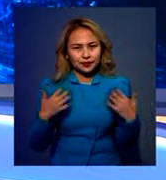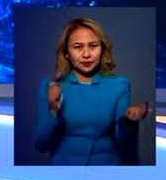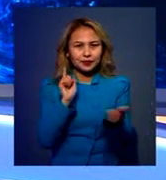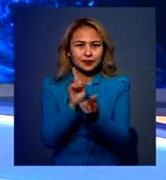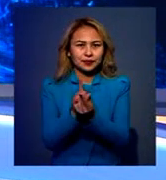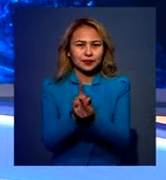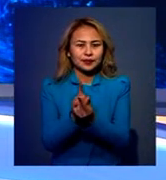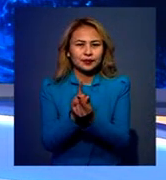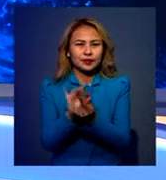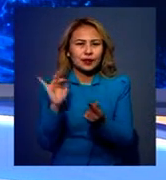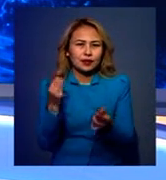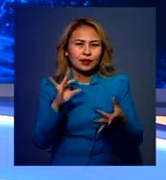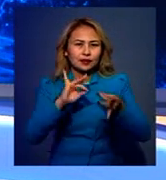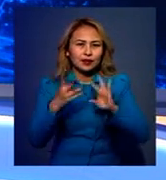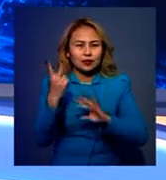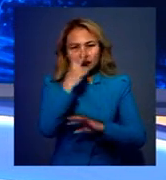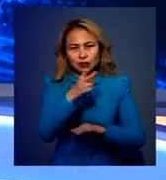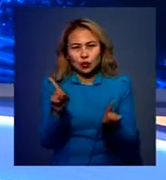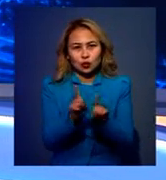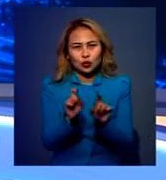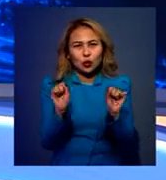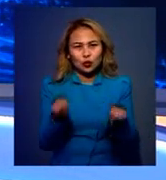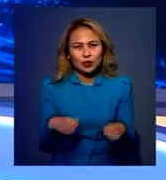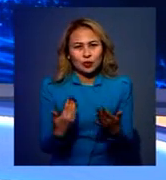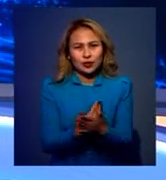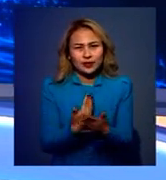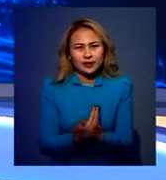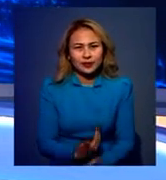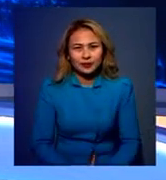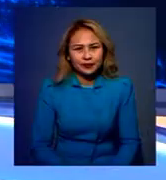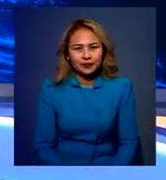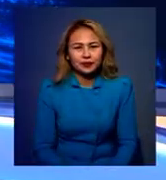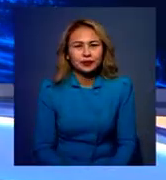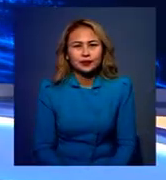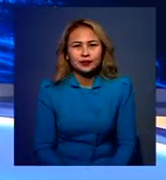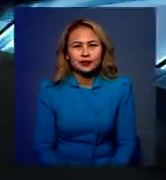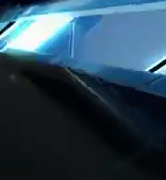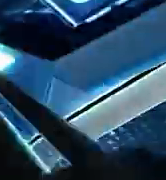осы. Өзге де жаңалықтармен 24.kz сайтында да таныс бола аласыздар.